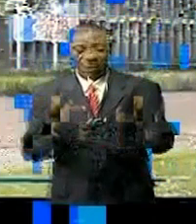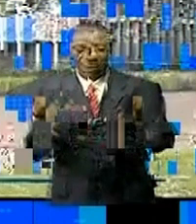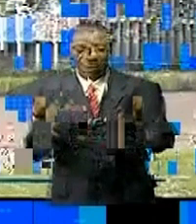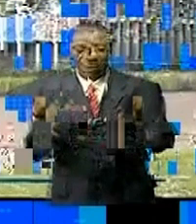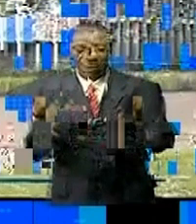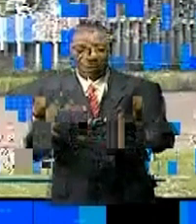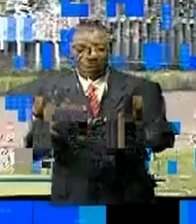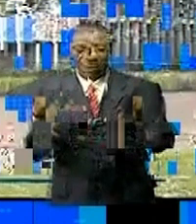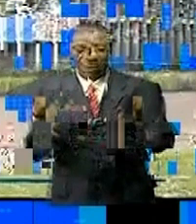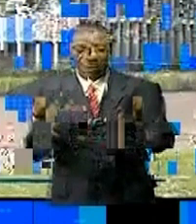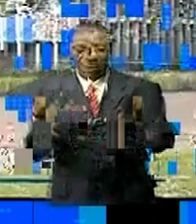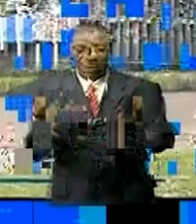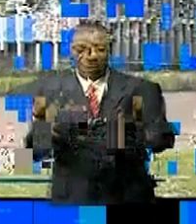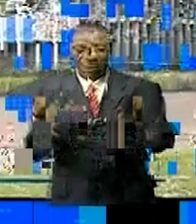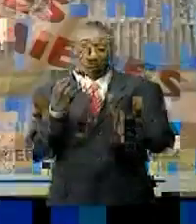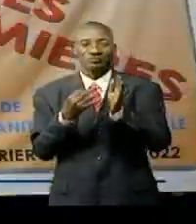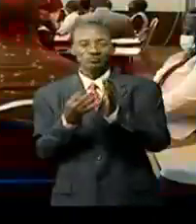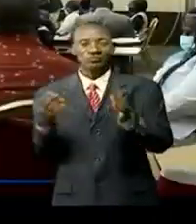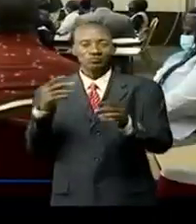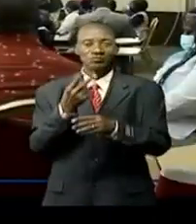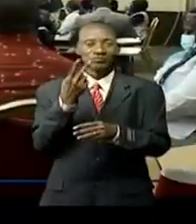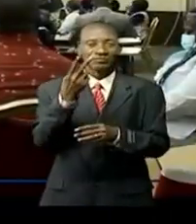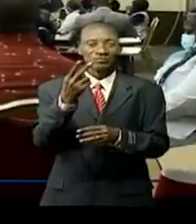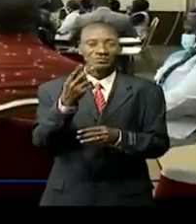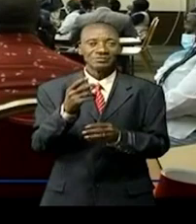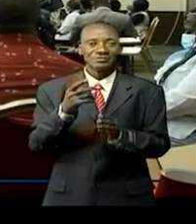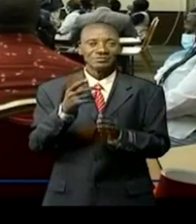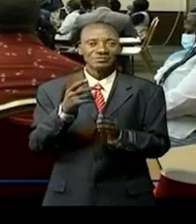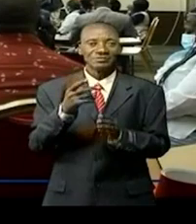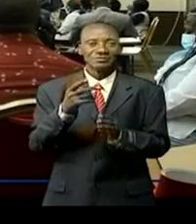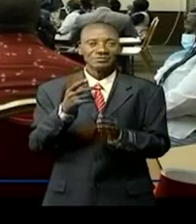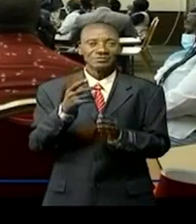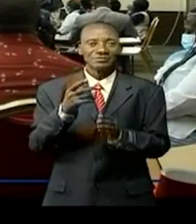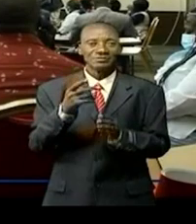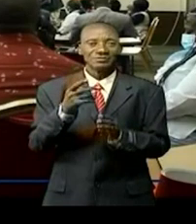En mars 2022, les infirmiers de l'hôpital